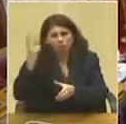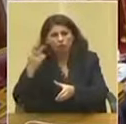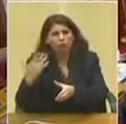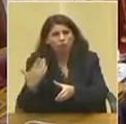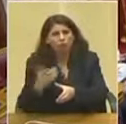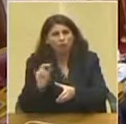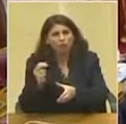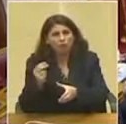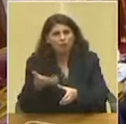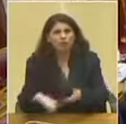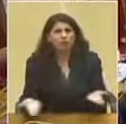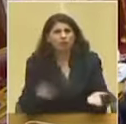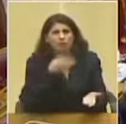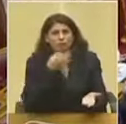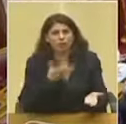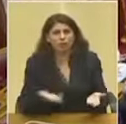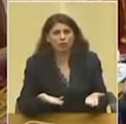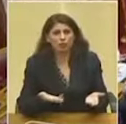Βουλή.